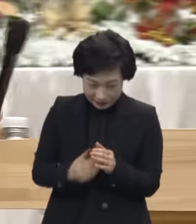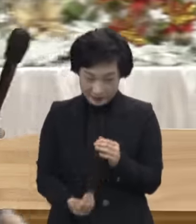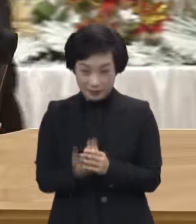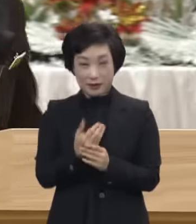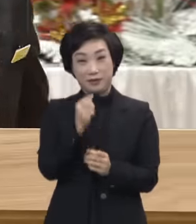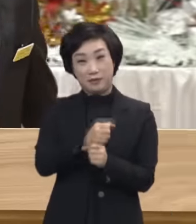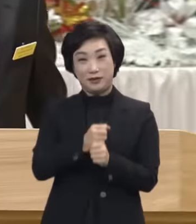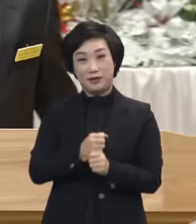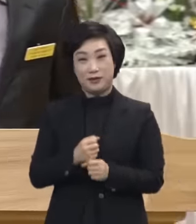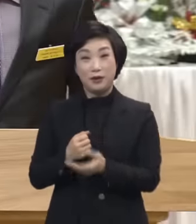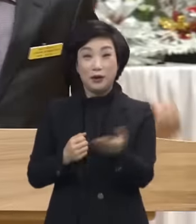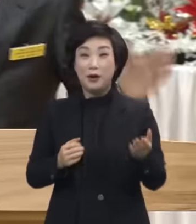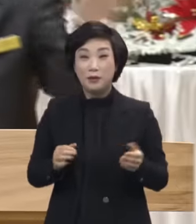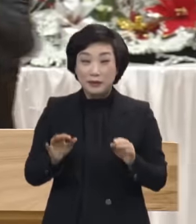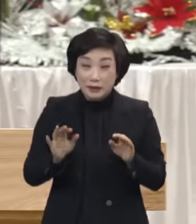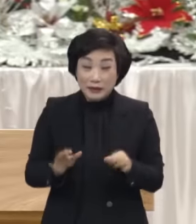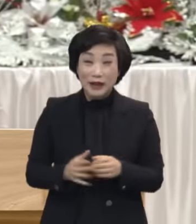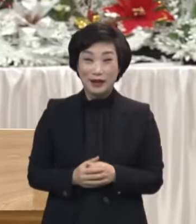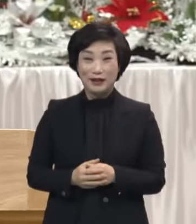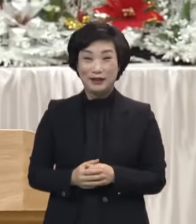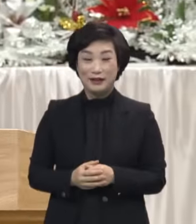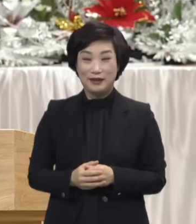그러면 아 이제